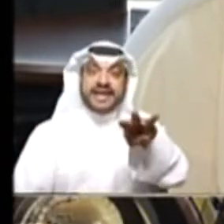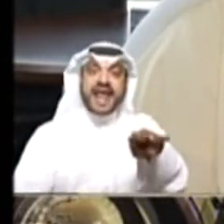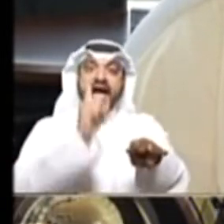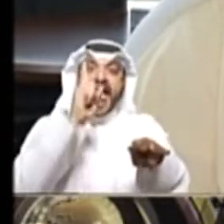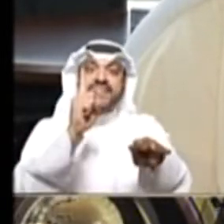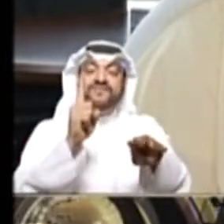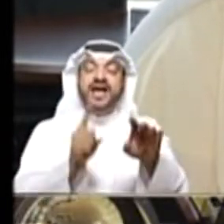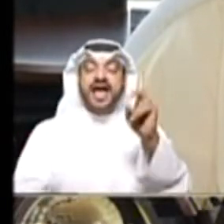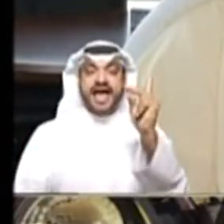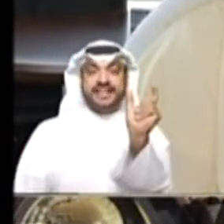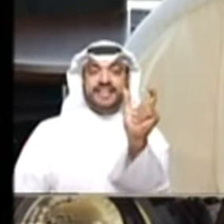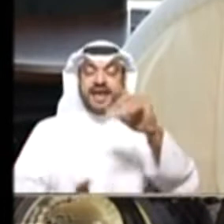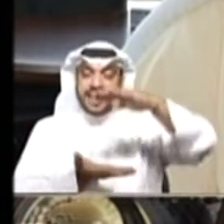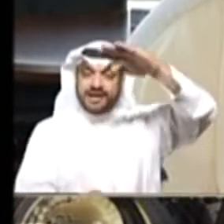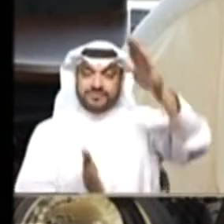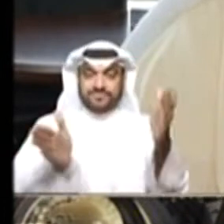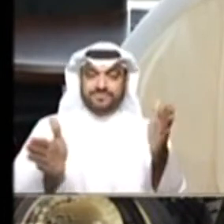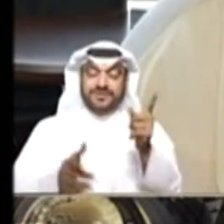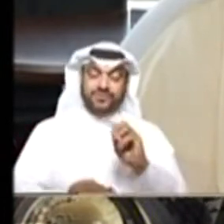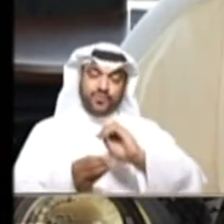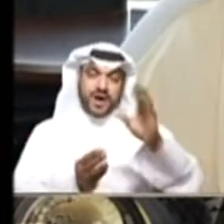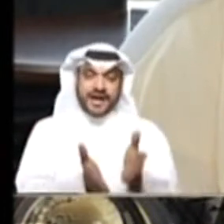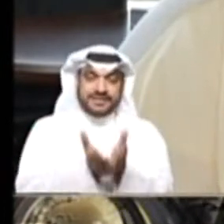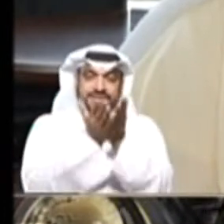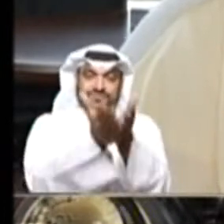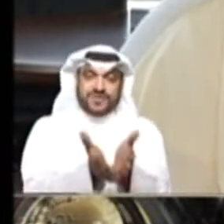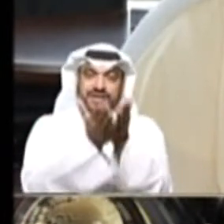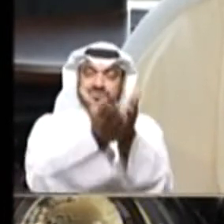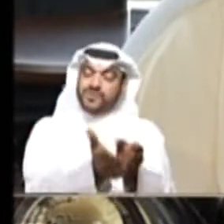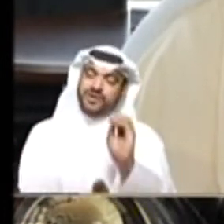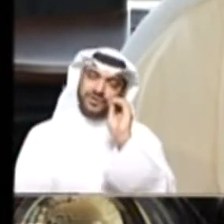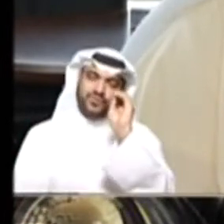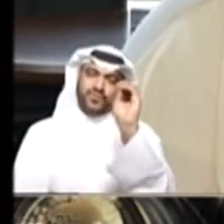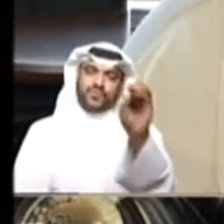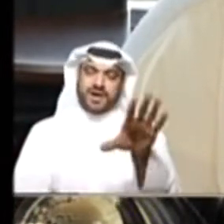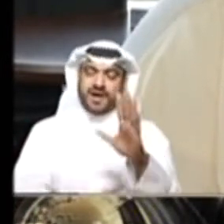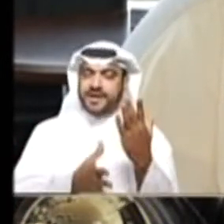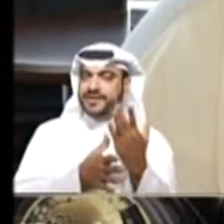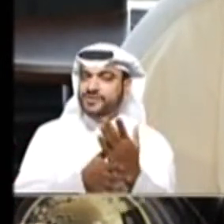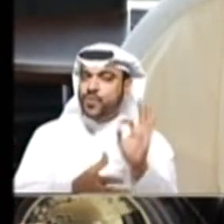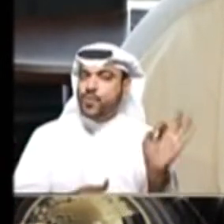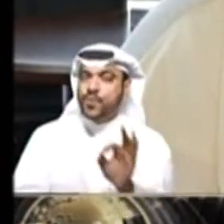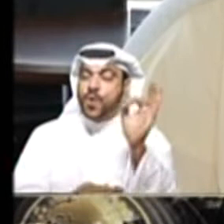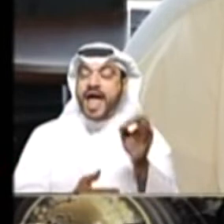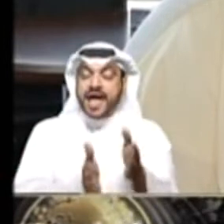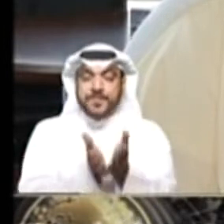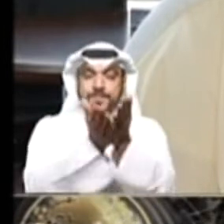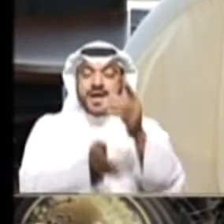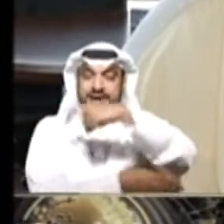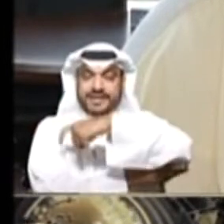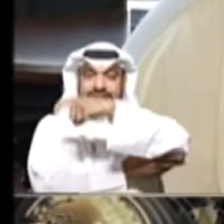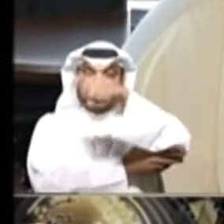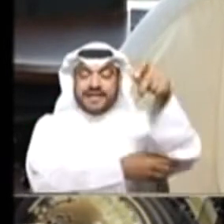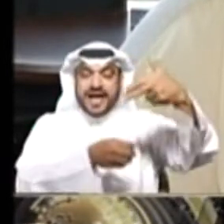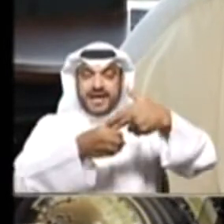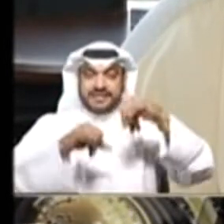20,000 طن متري من علامة الناقلة تشانس، وذلك من ميناء الأحمدي متوجهة